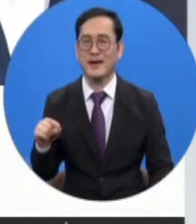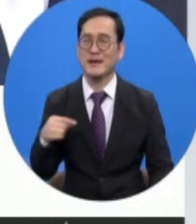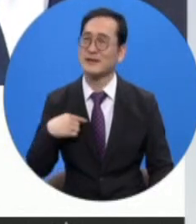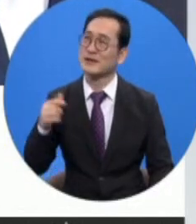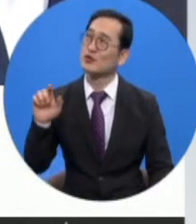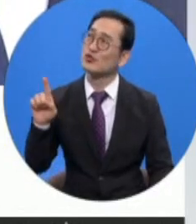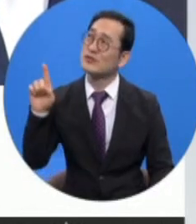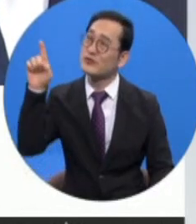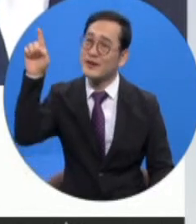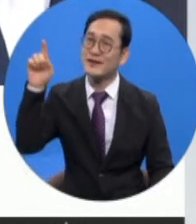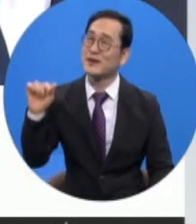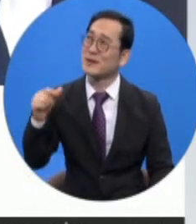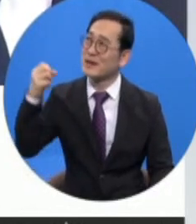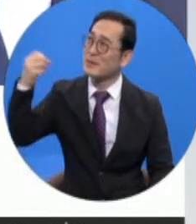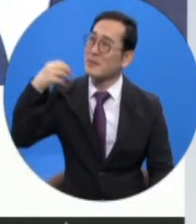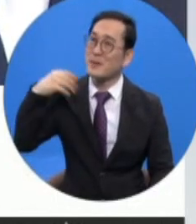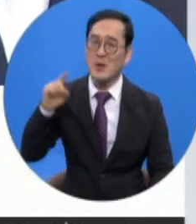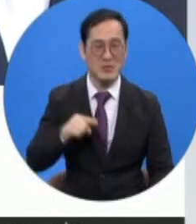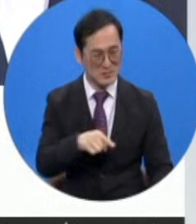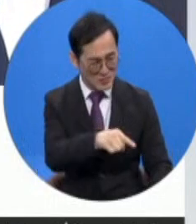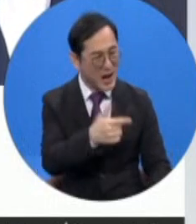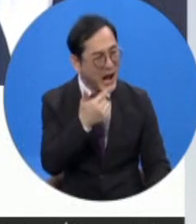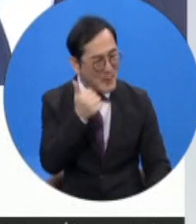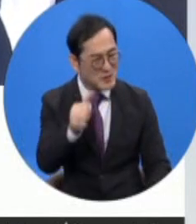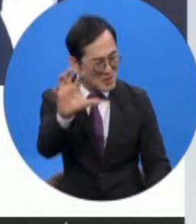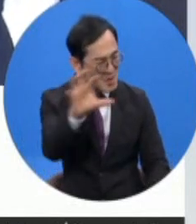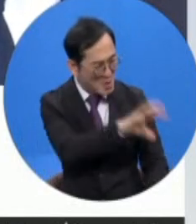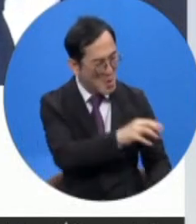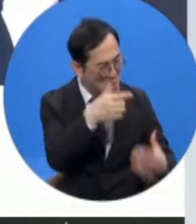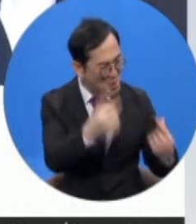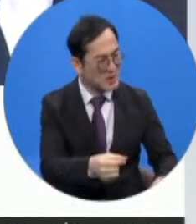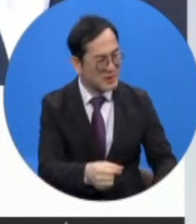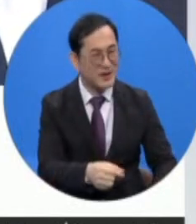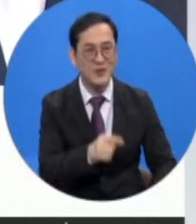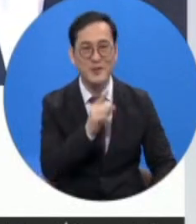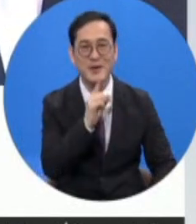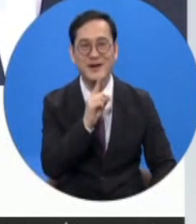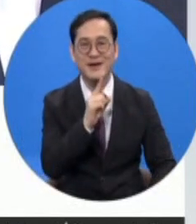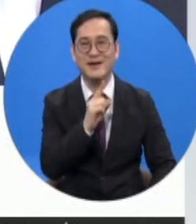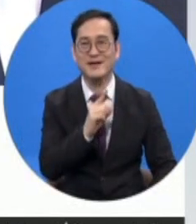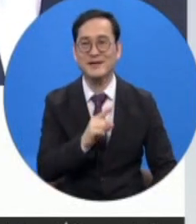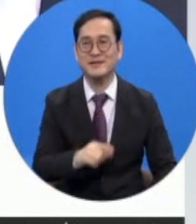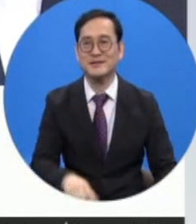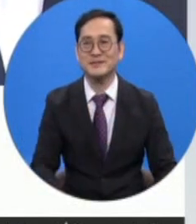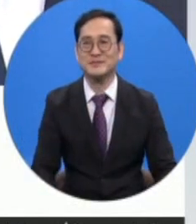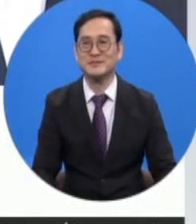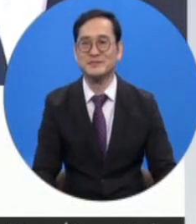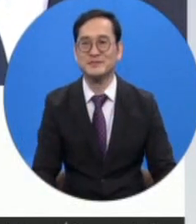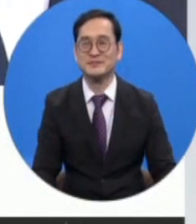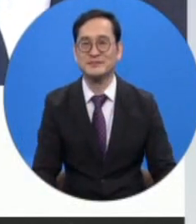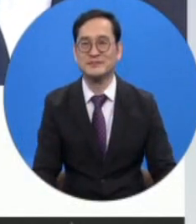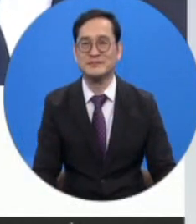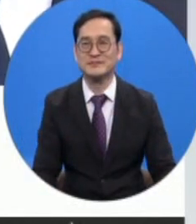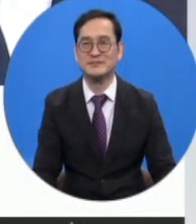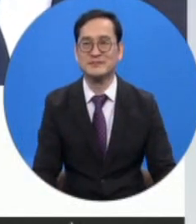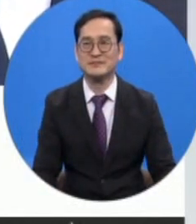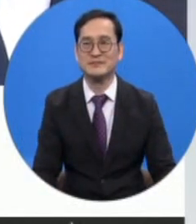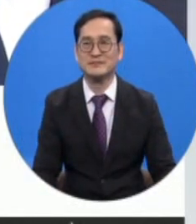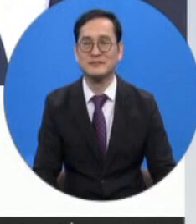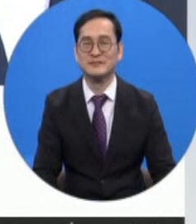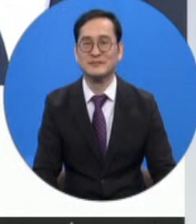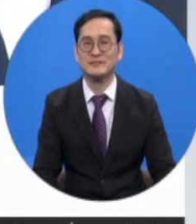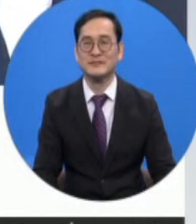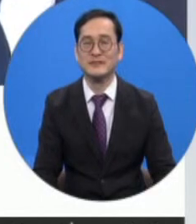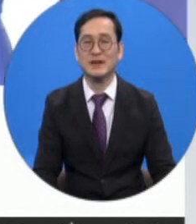듣고요. 그다음에 사실은 저는 아빠의 무관심이 애들의 그 대학 진학에 아주 도움이 된다라고 하는 신조를 철저히